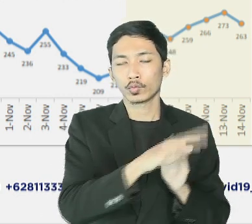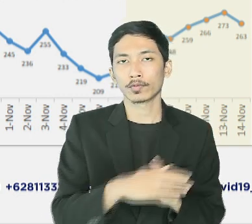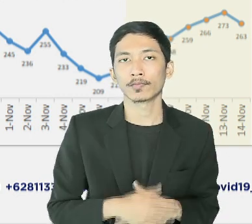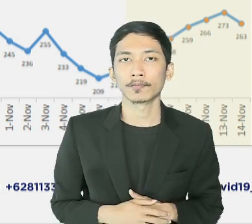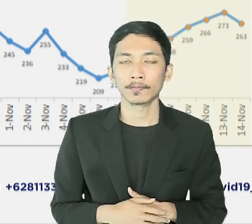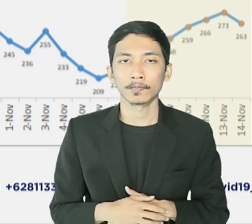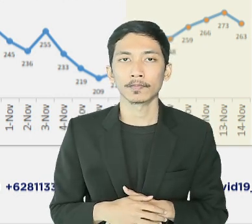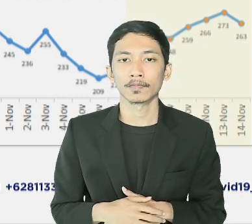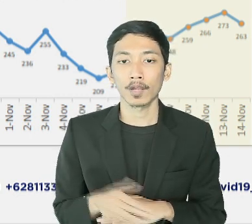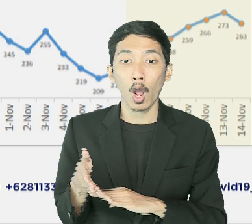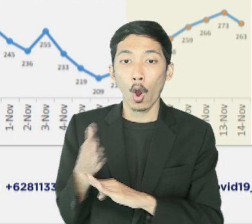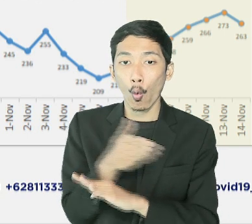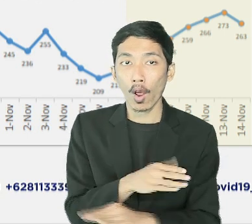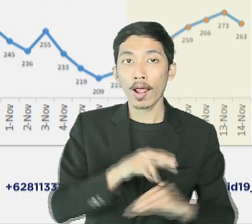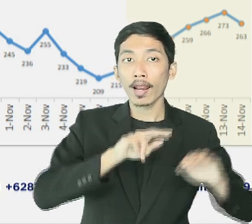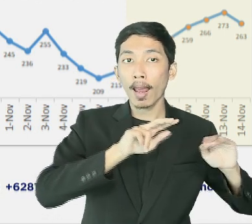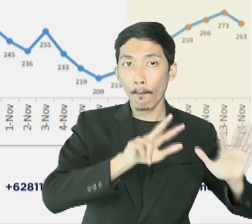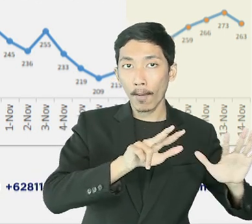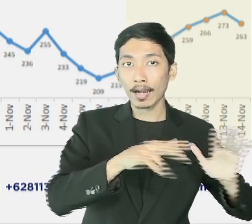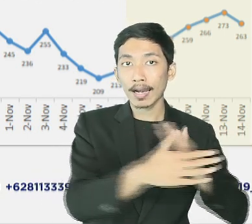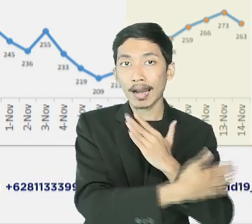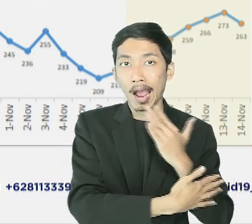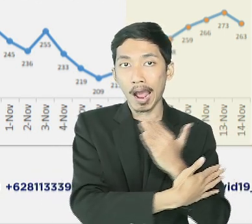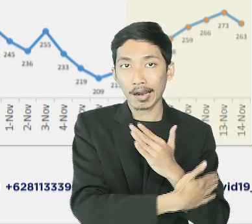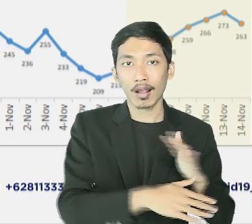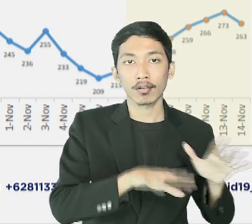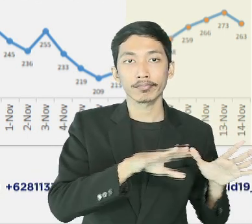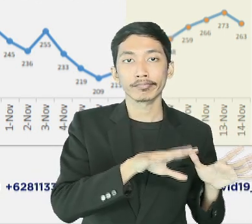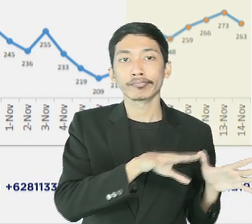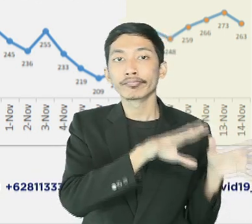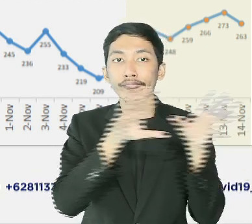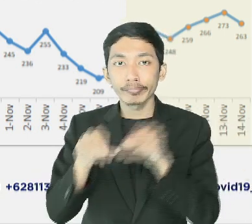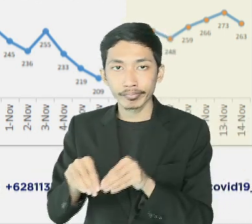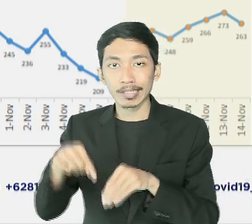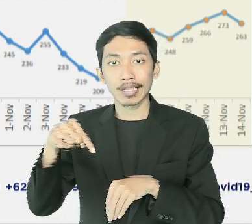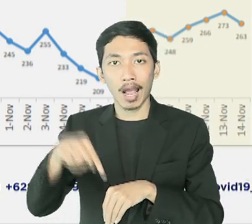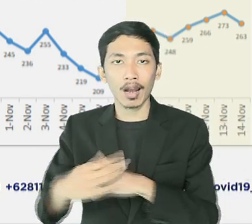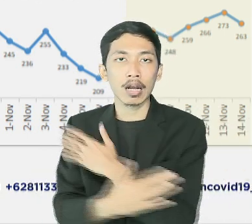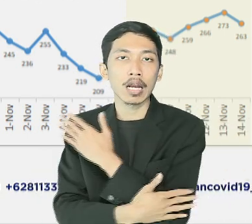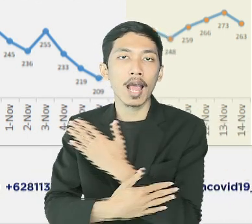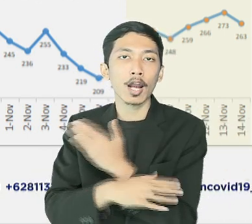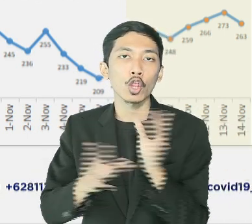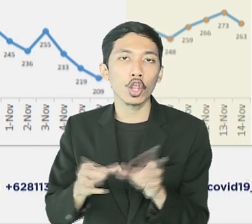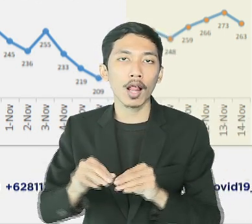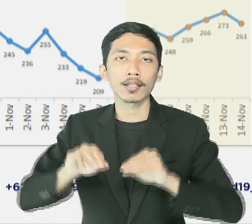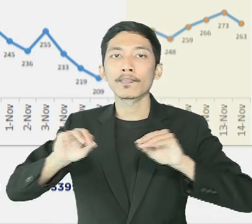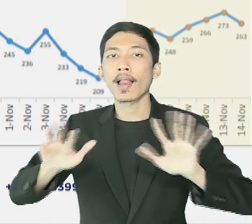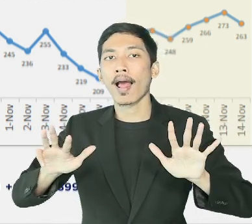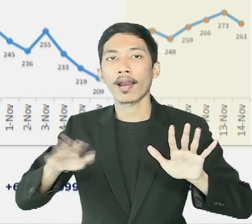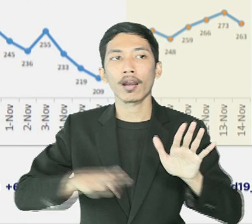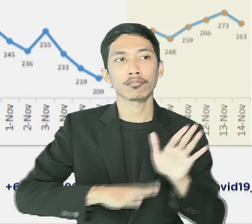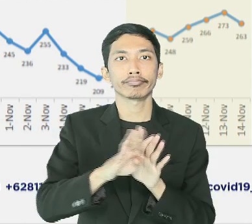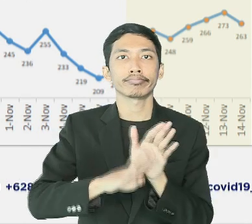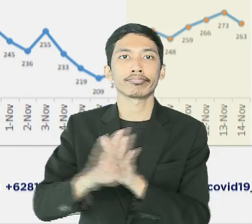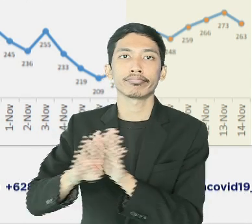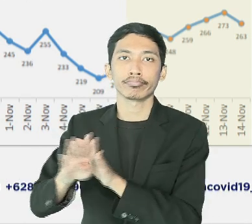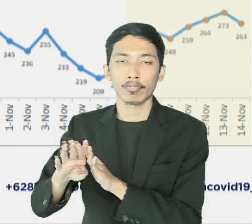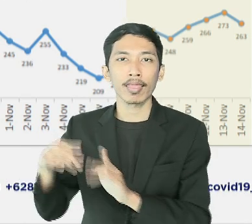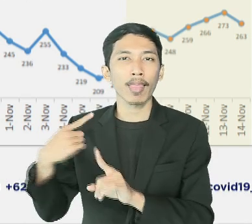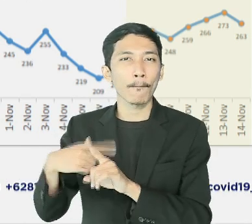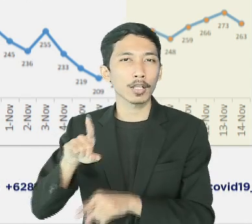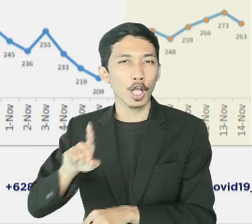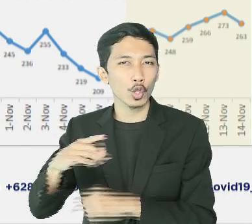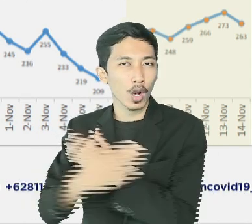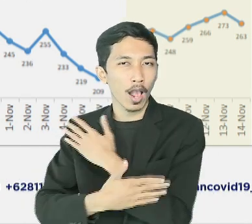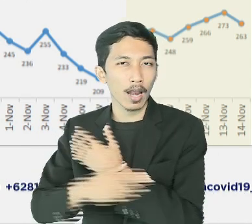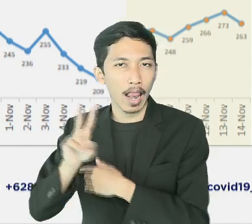negara pada bulan Oktober-November tahun ini terdapat 9 negara yang mengalami lonjakan kasus. 9 negara